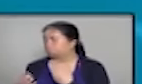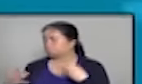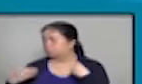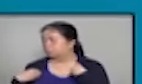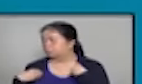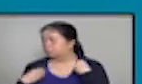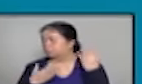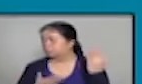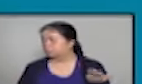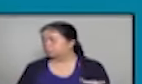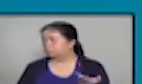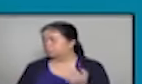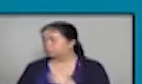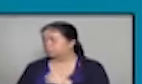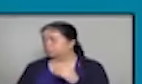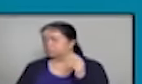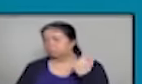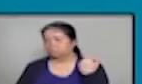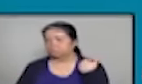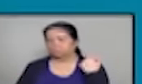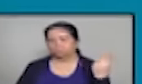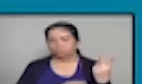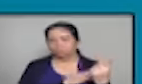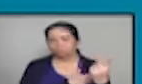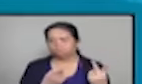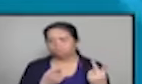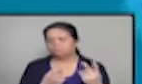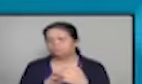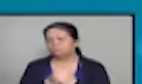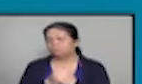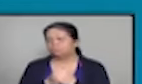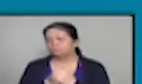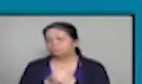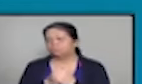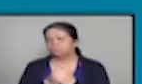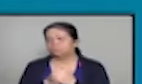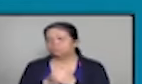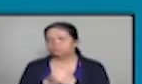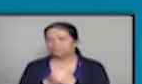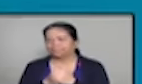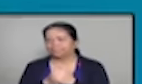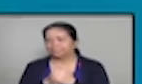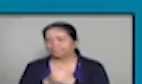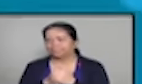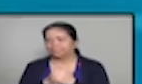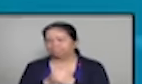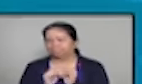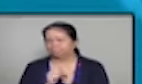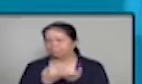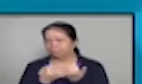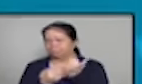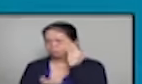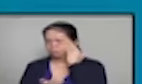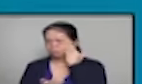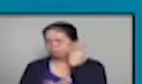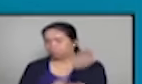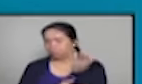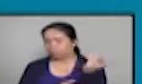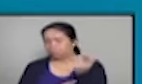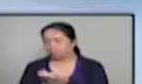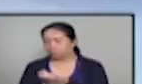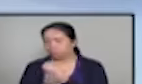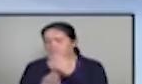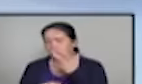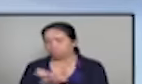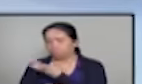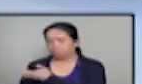mo na nga siya. Opo. Doon sa pagkakaroon ng dalawang anak, sabi niyo. Opo. Tapos niloko ka pa. Opo. Paano niyo po naman nalaman na si Mrs.